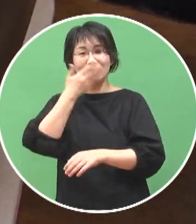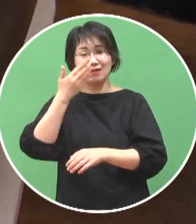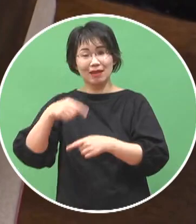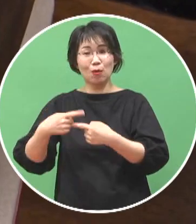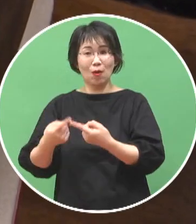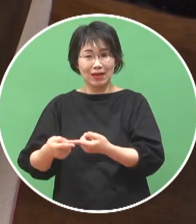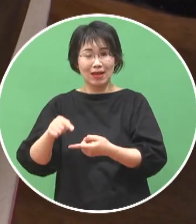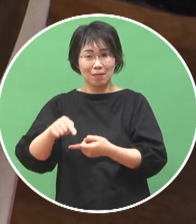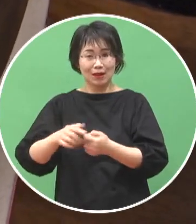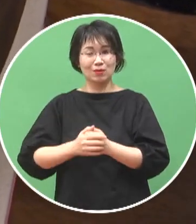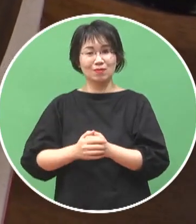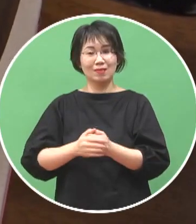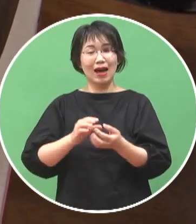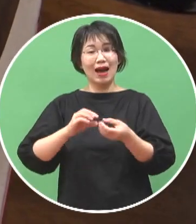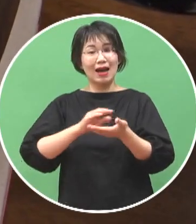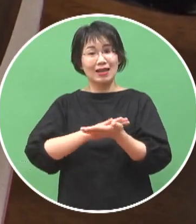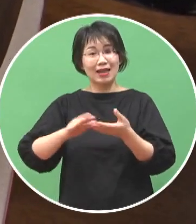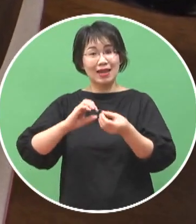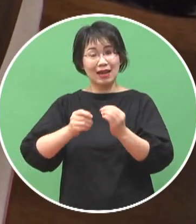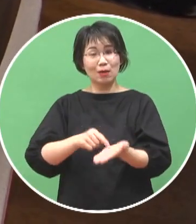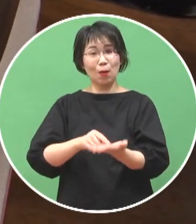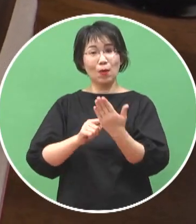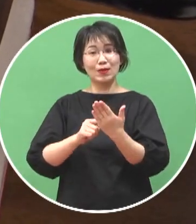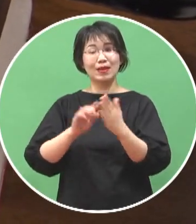綺麗な色が出てきました。